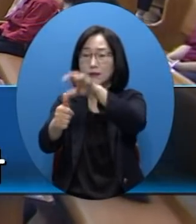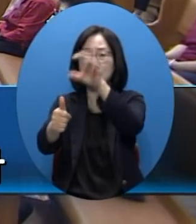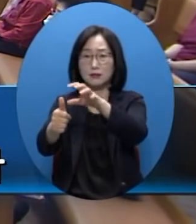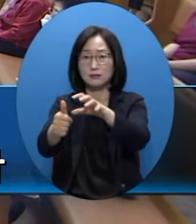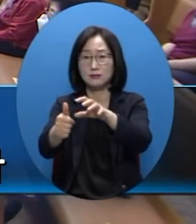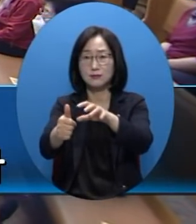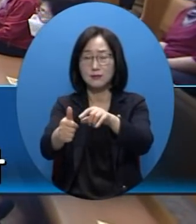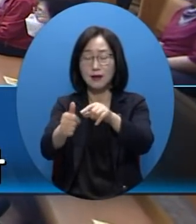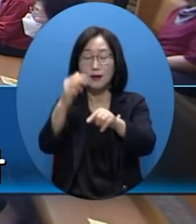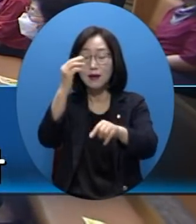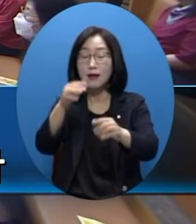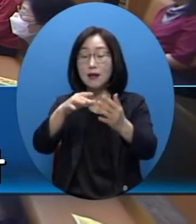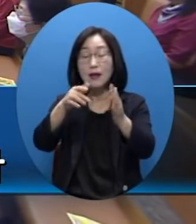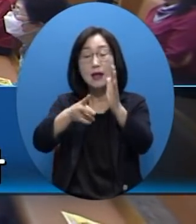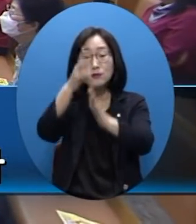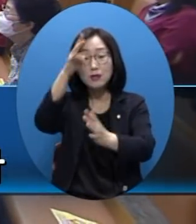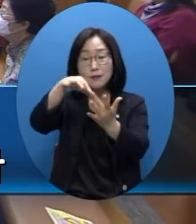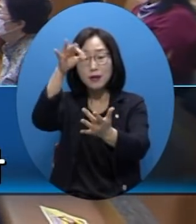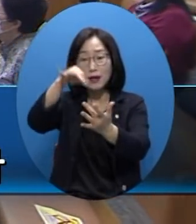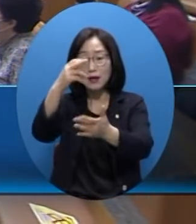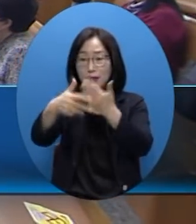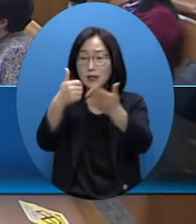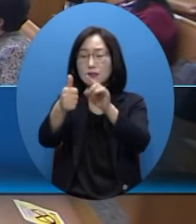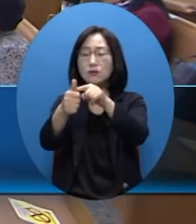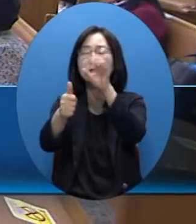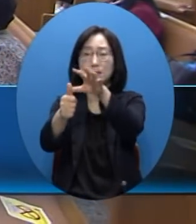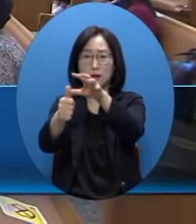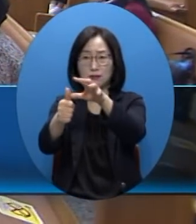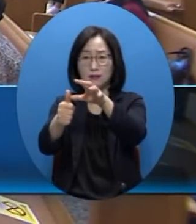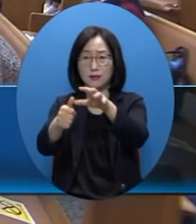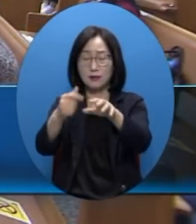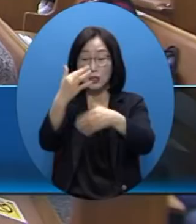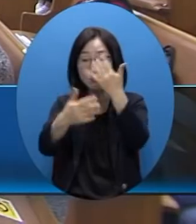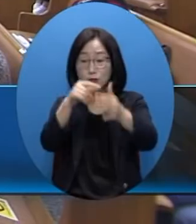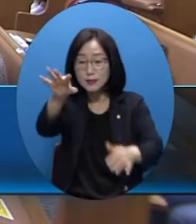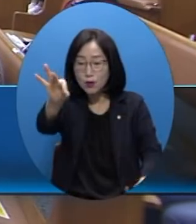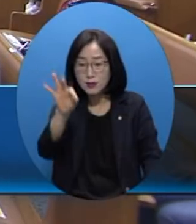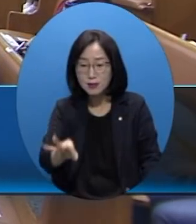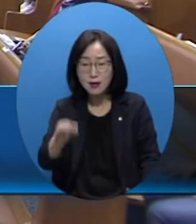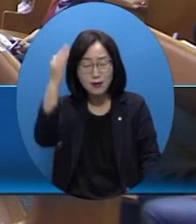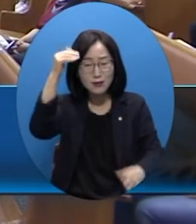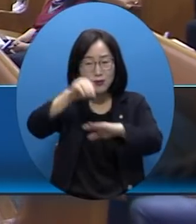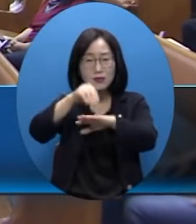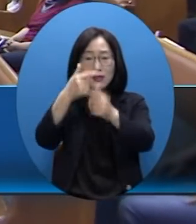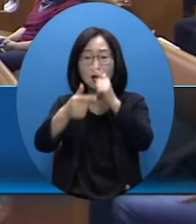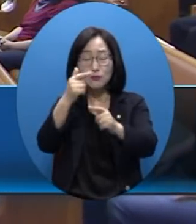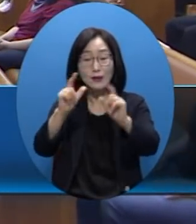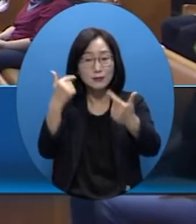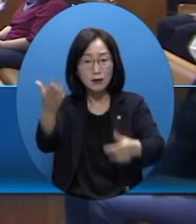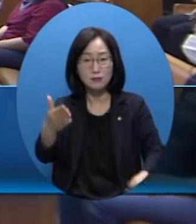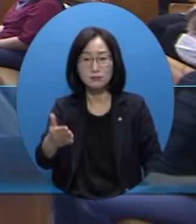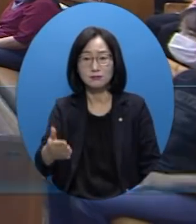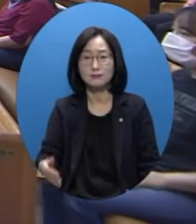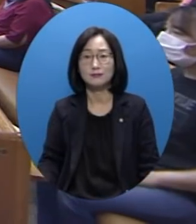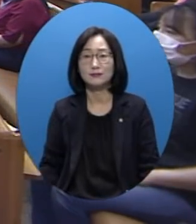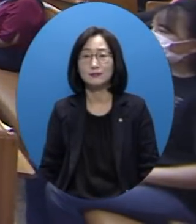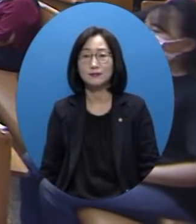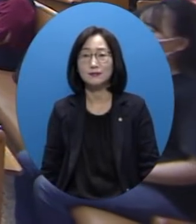책망하노라. 예루살렘을 택한 야훼께서 너를 책망하노라. 이는 불에서 꺼낸 그슬린 나무가 아니냐 하실 때에